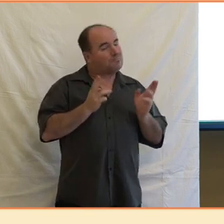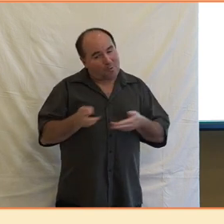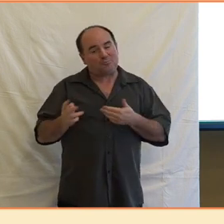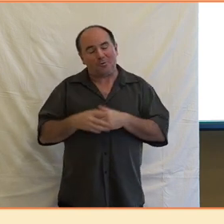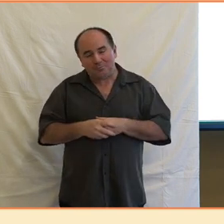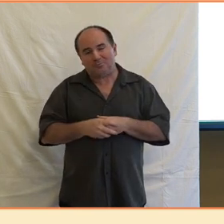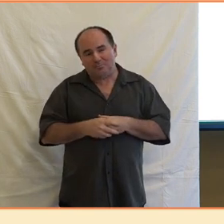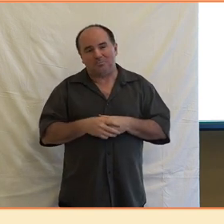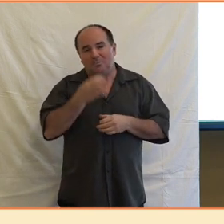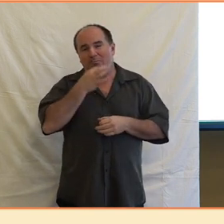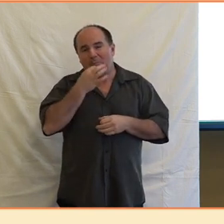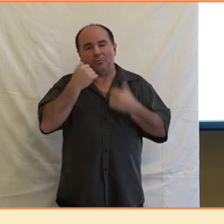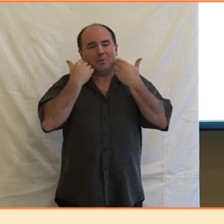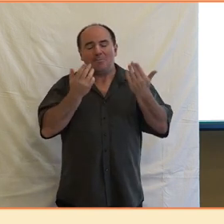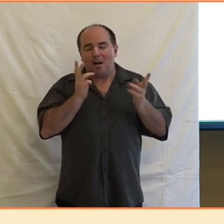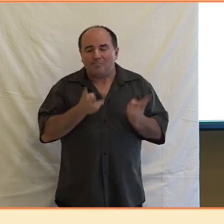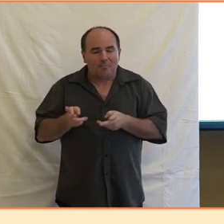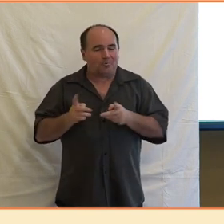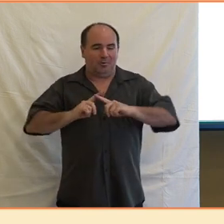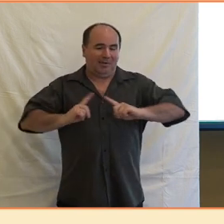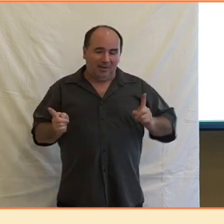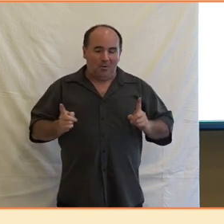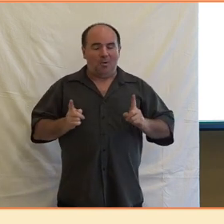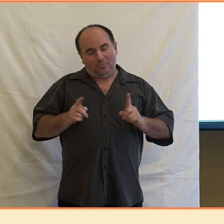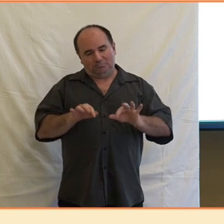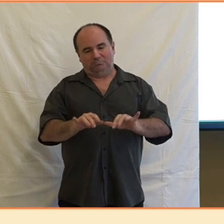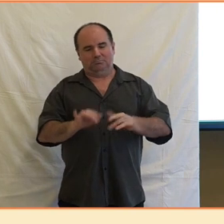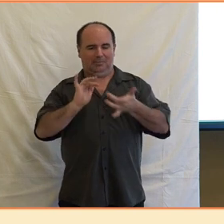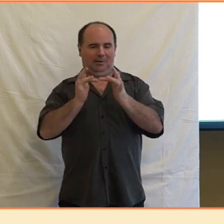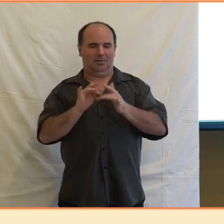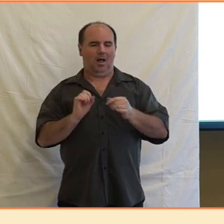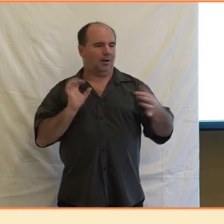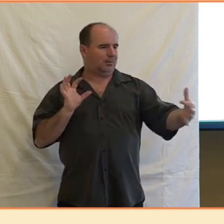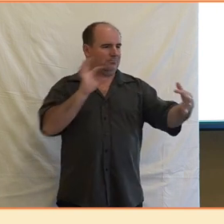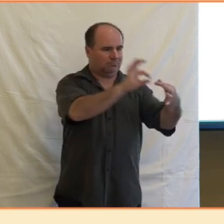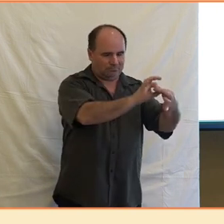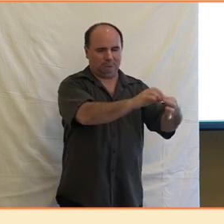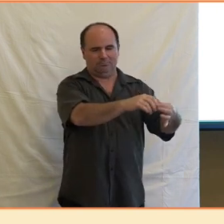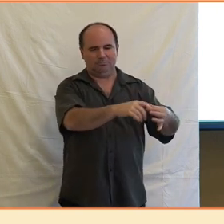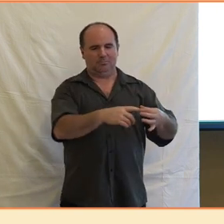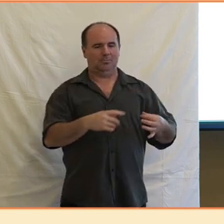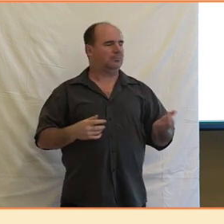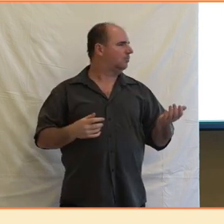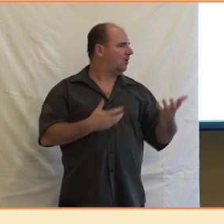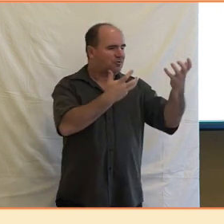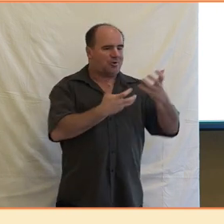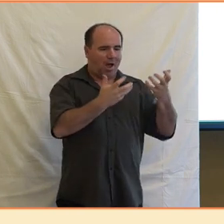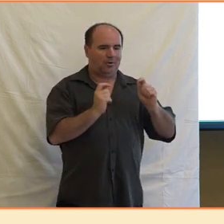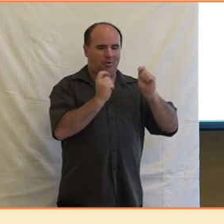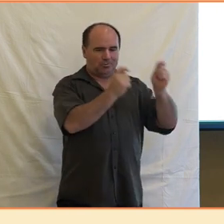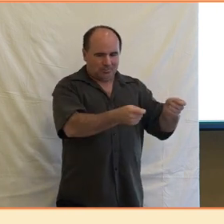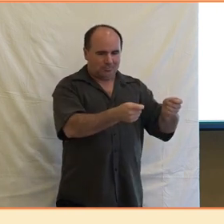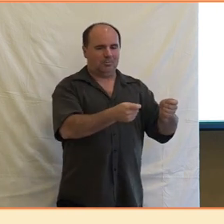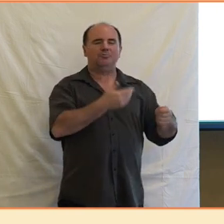nedigitální, což třeba u těch žádostí o příspěvek na děti tam byla možnost žádat třeba na checkpointu u